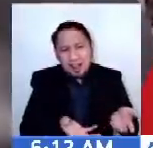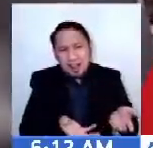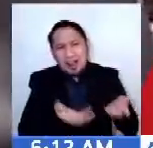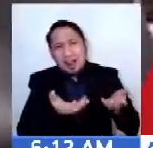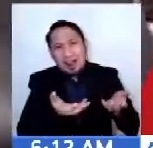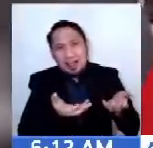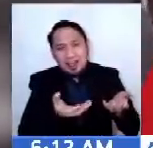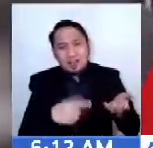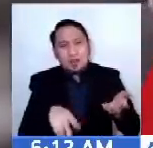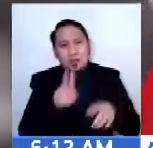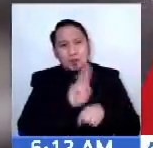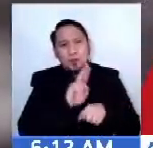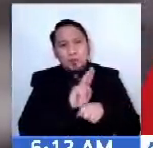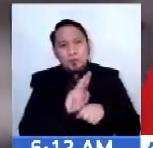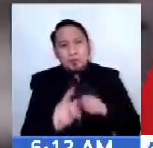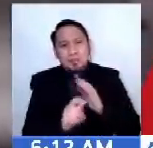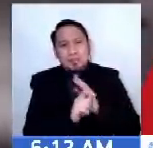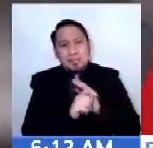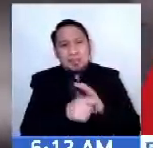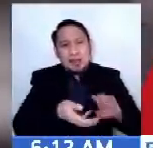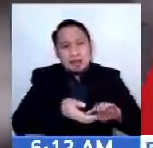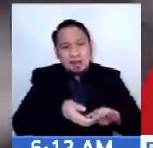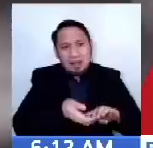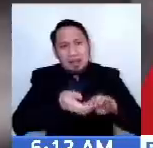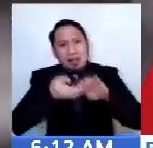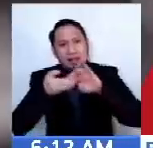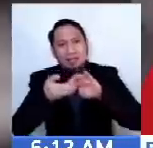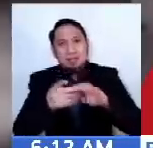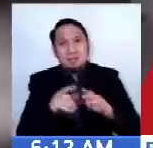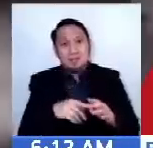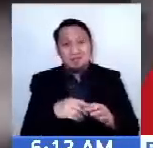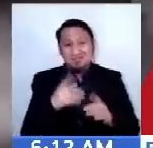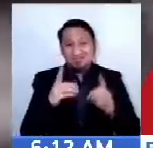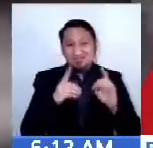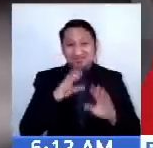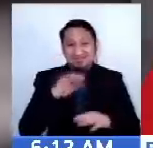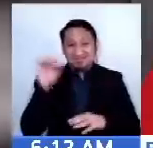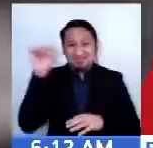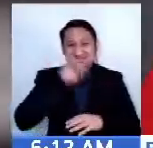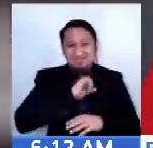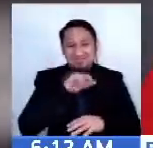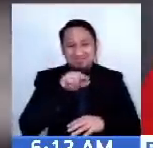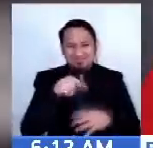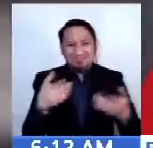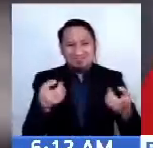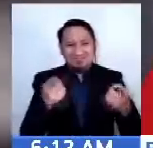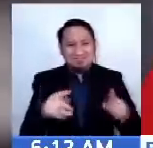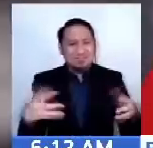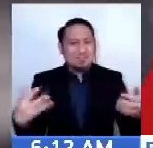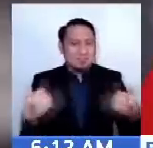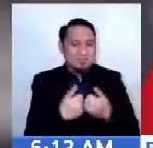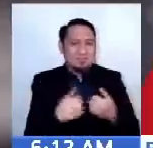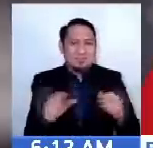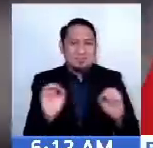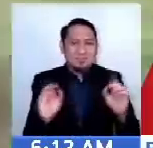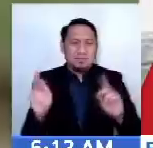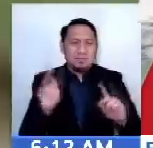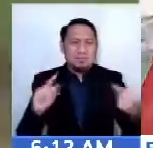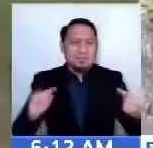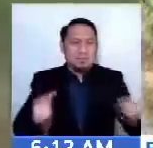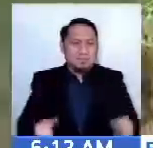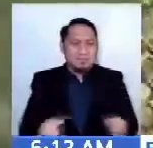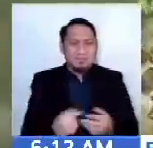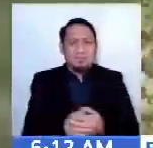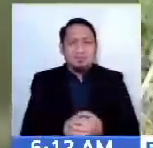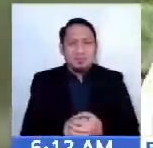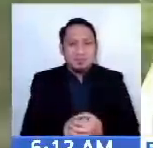mahila ito paakyat. Ayon sa mga otoridad, nakainom ang driver ng naaksidenteng sasakyan. Wala namang nasaktan sa insidente.